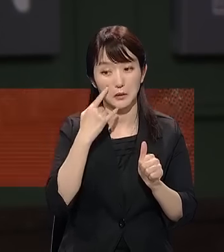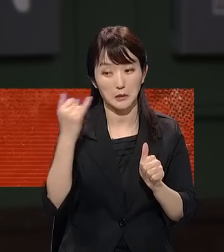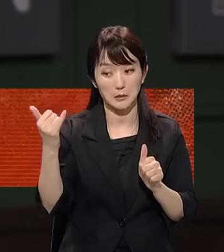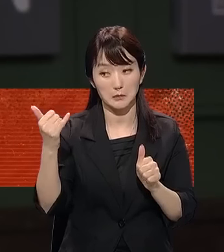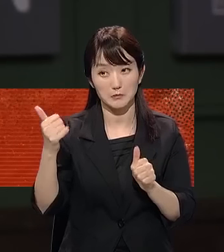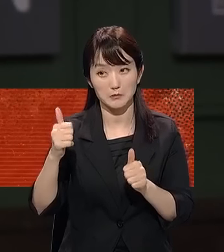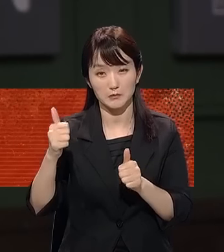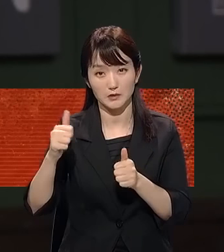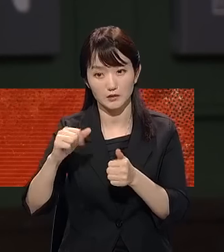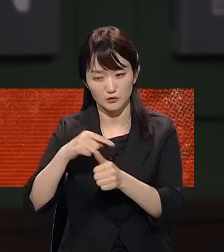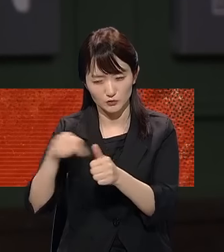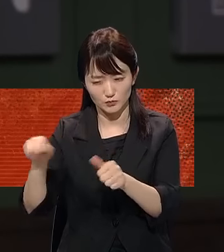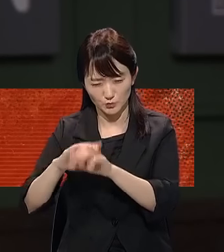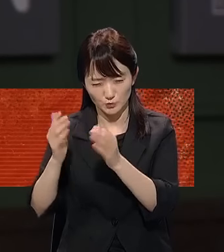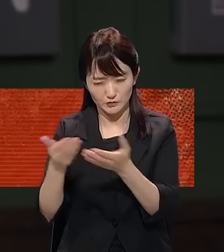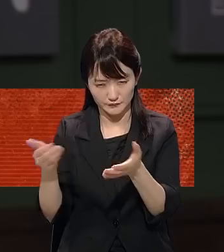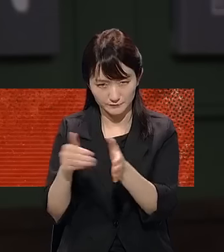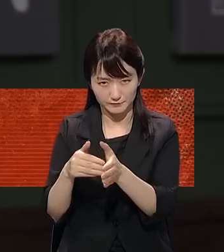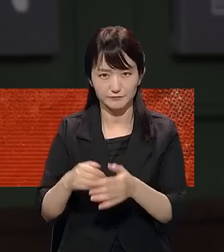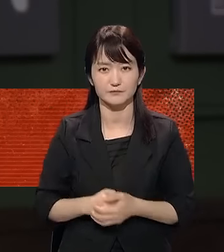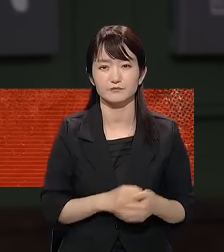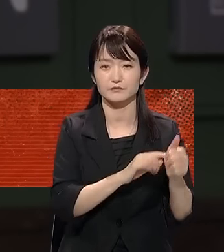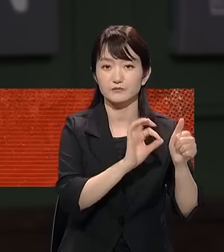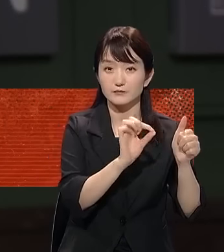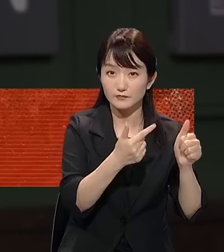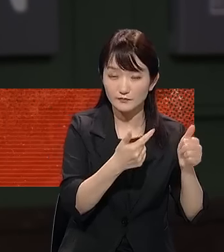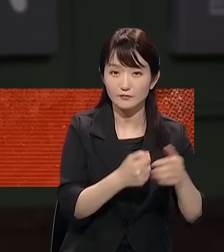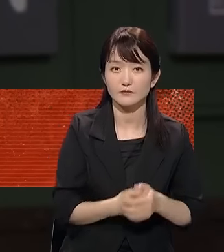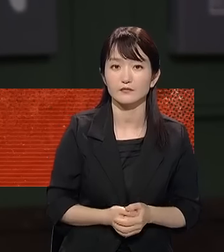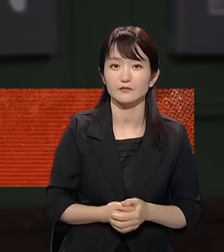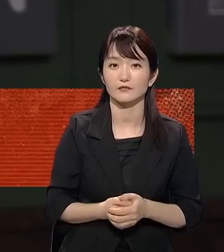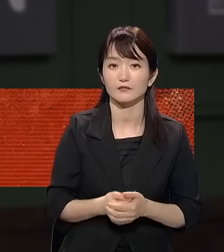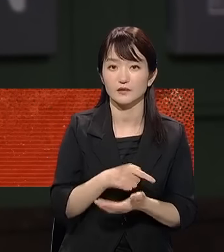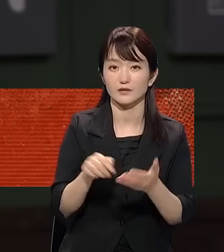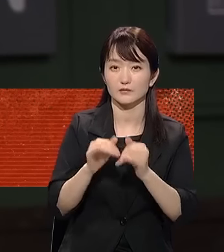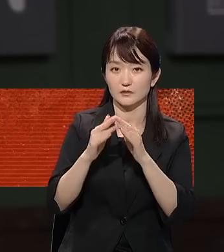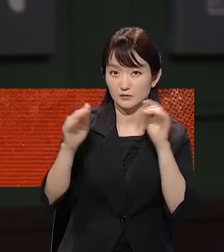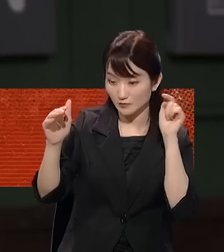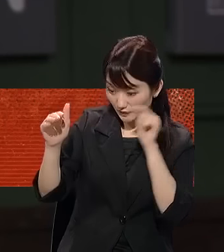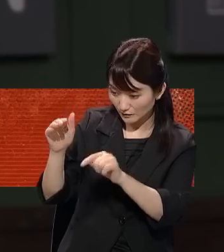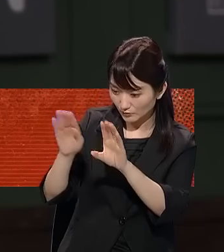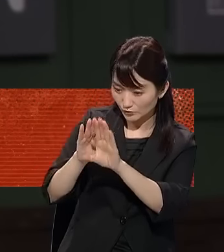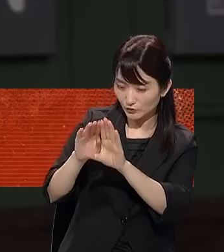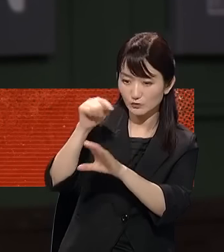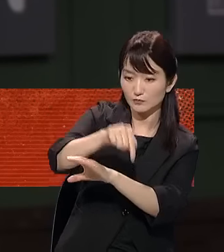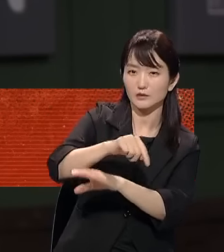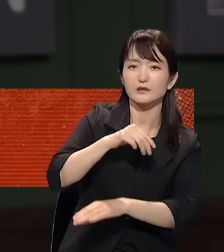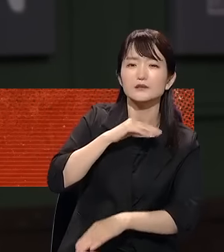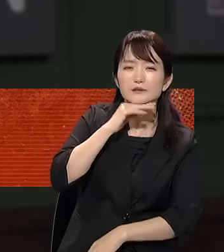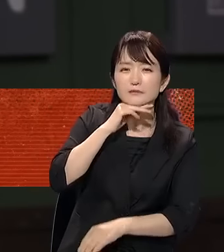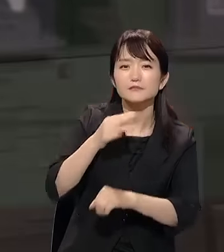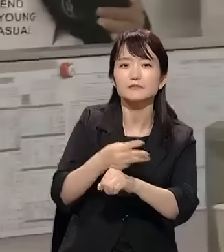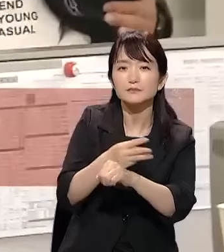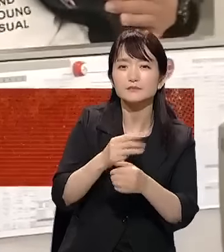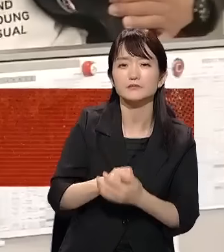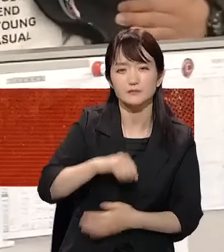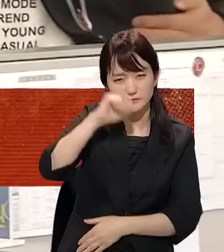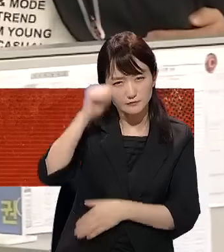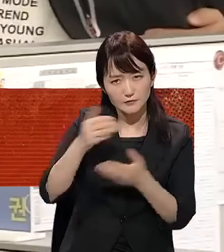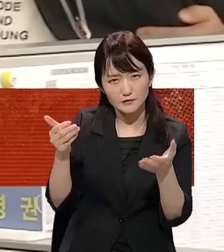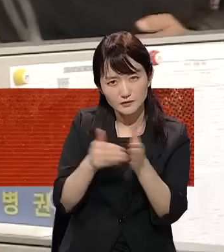거라고 생각을 한 겁니다 안신는 사건당일 피해자의 집을 찾아가서 문밖에서 무려 3시간을 기다렸고요 새벽에 퇴근한 피해자를